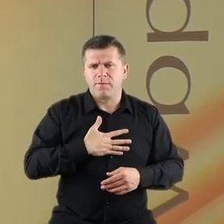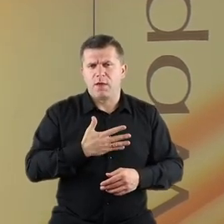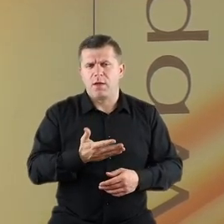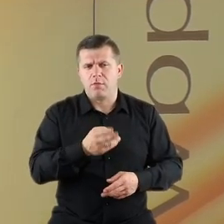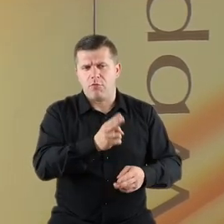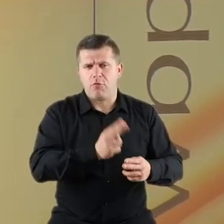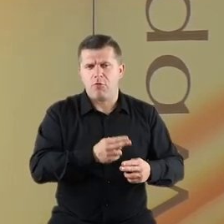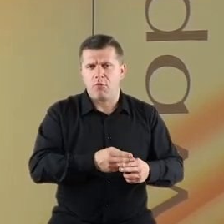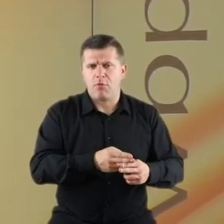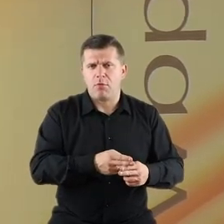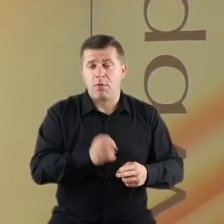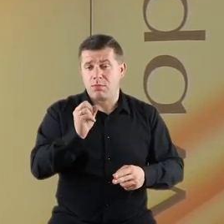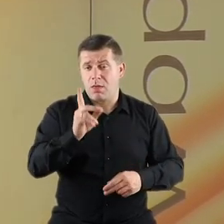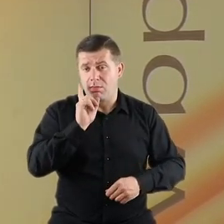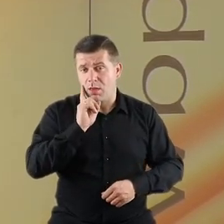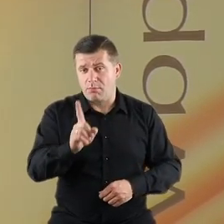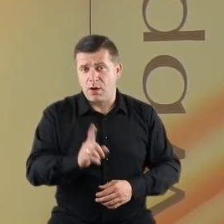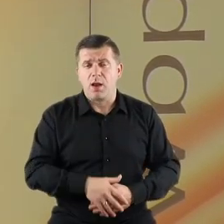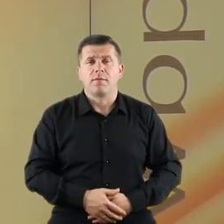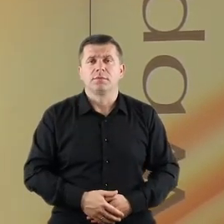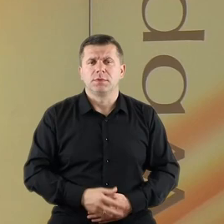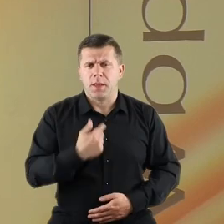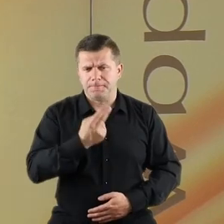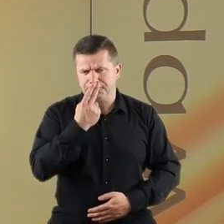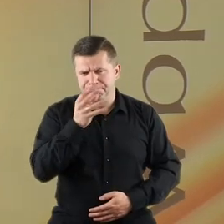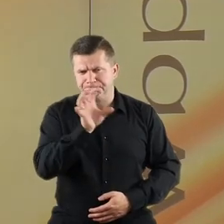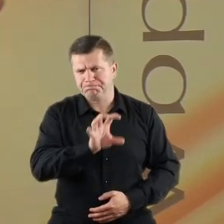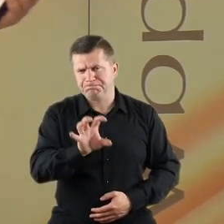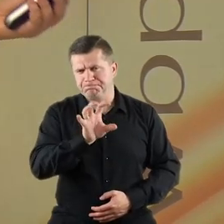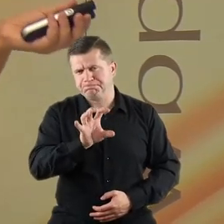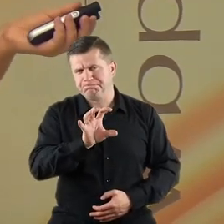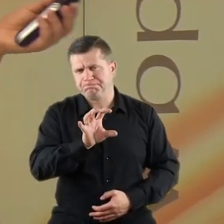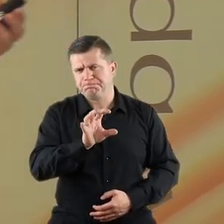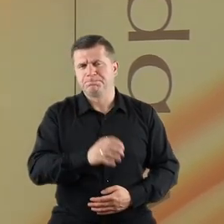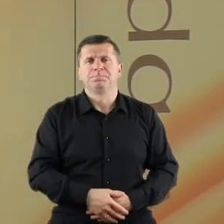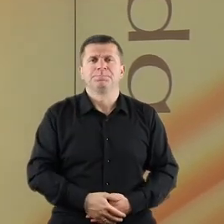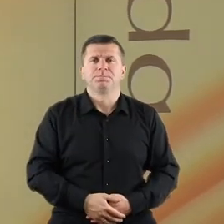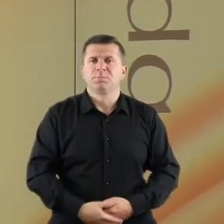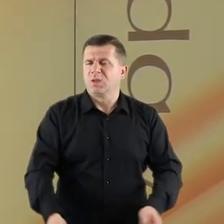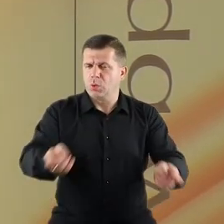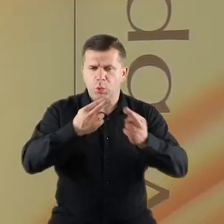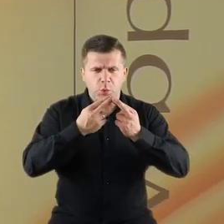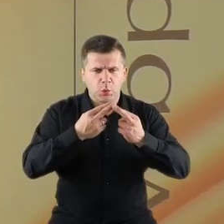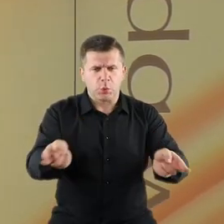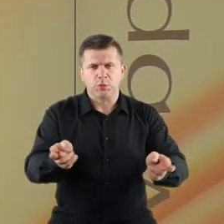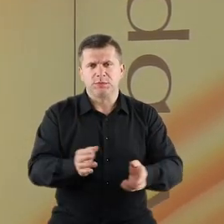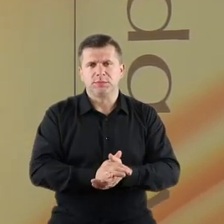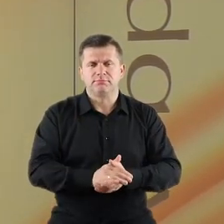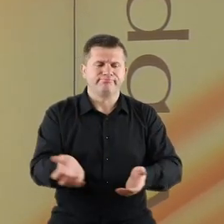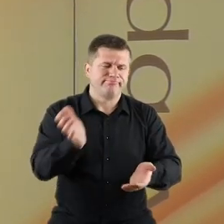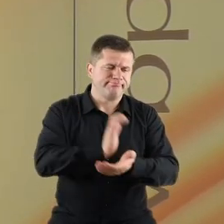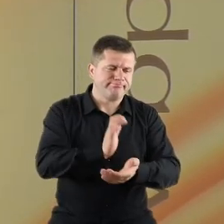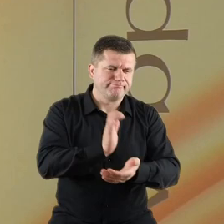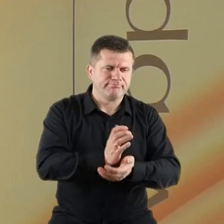ale tak naprawdę kiedy przyjrzymy się różnym czasownikom które